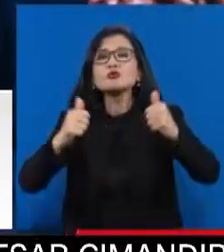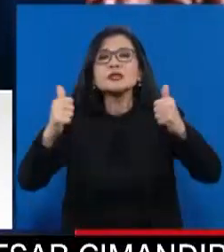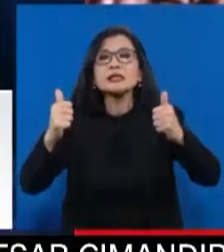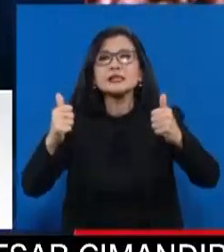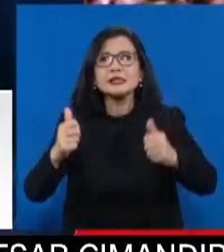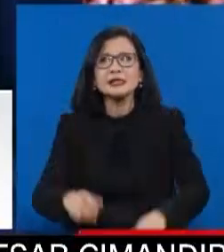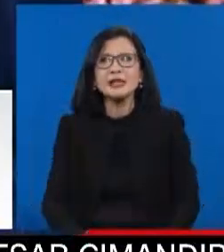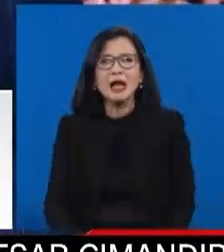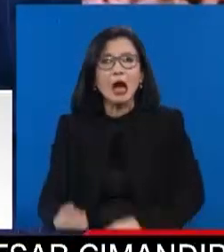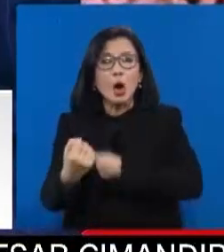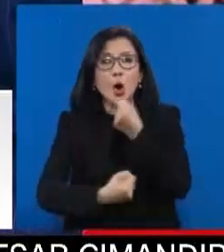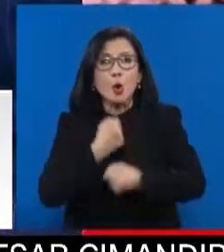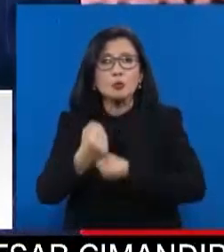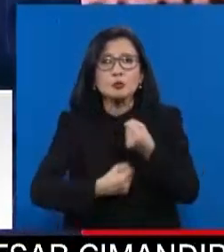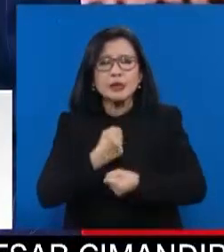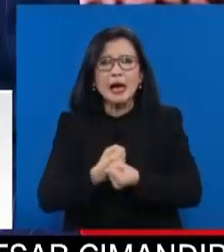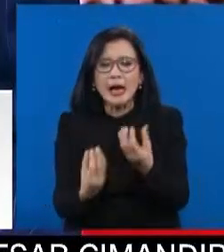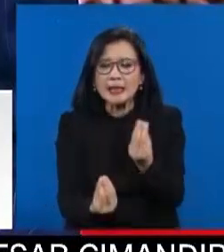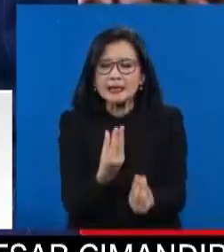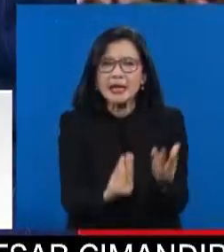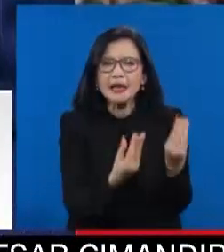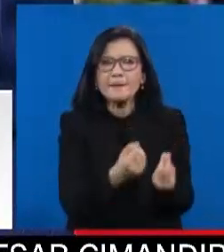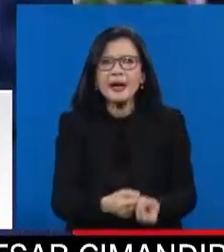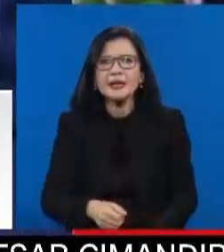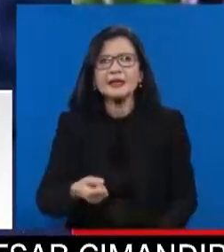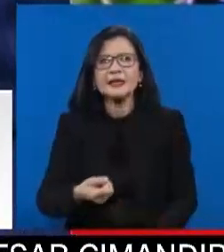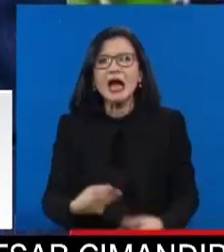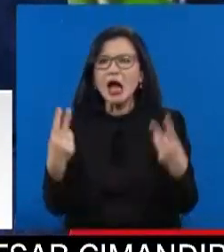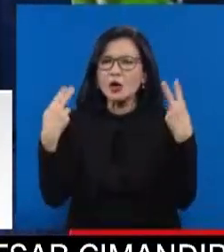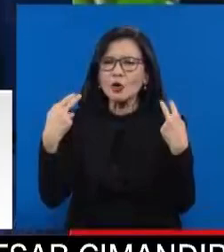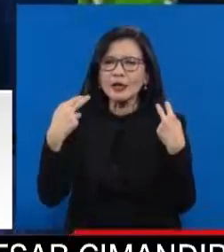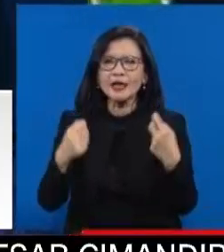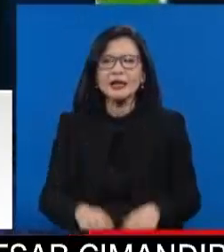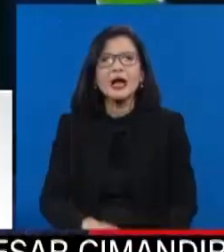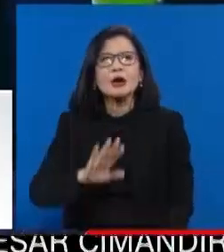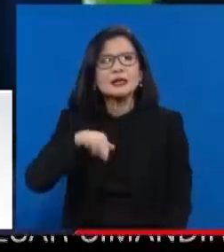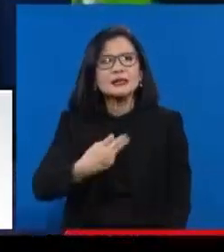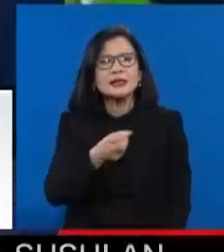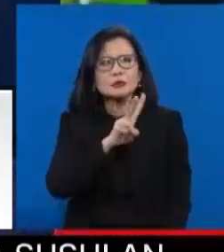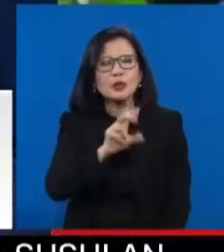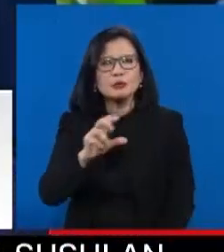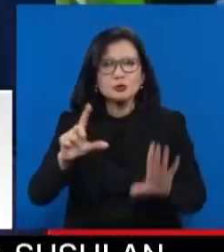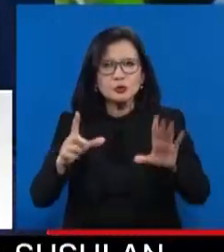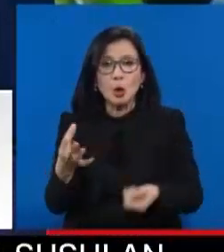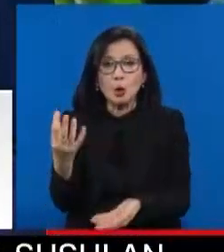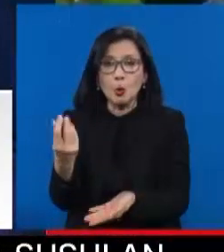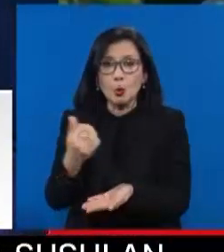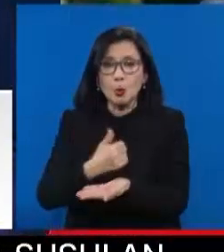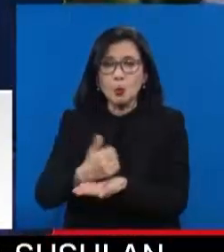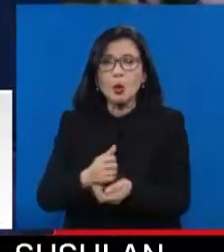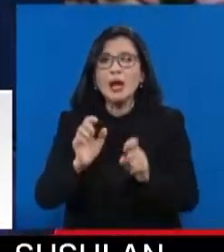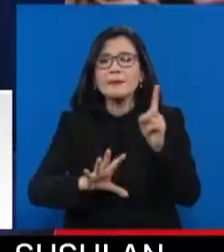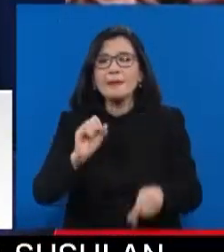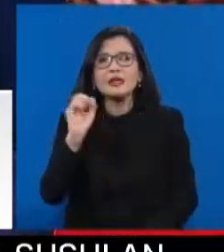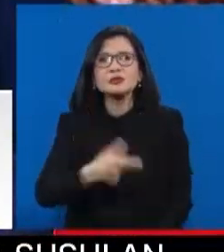menggeluti usaha budidaya tanaman hias Asoka Variegata sejak tahun 2007 hingga bisa meraup omset 15 juta